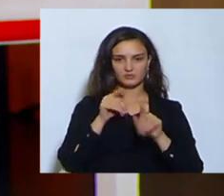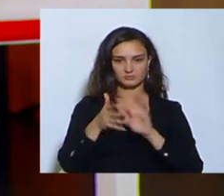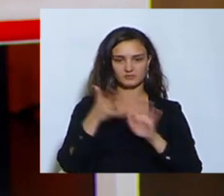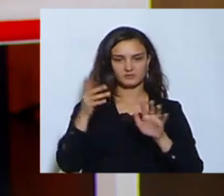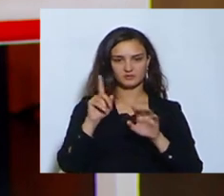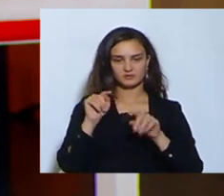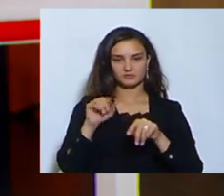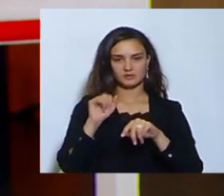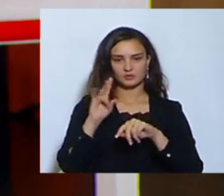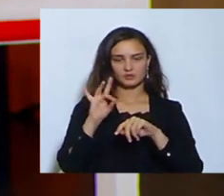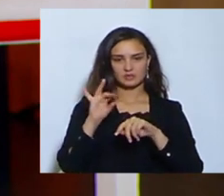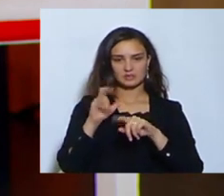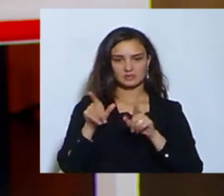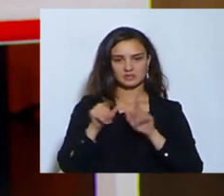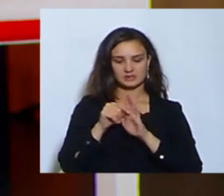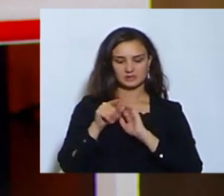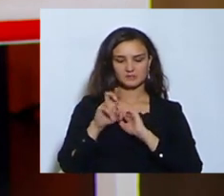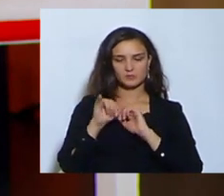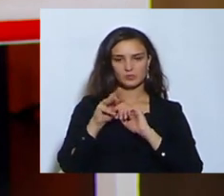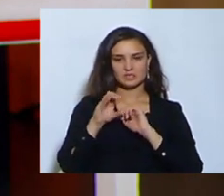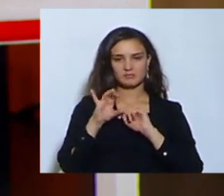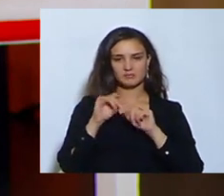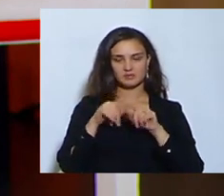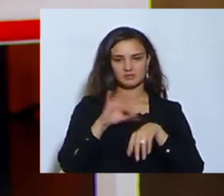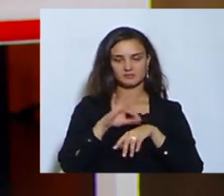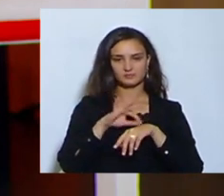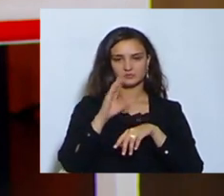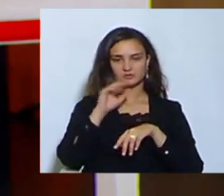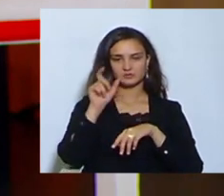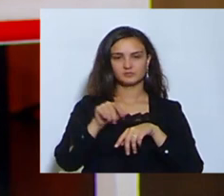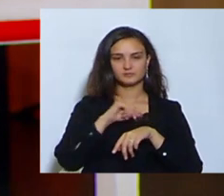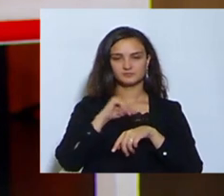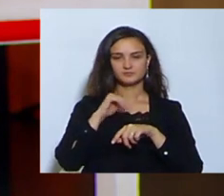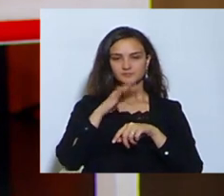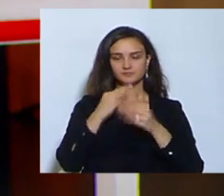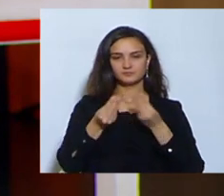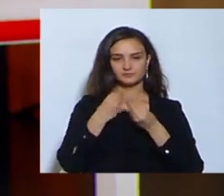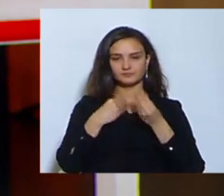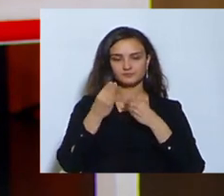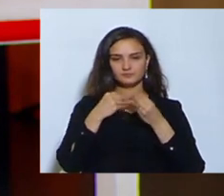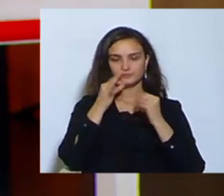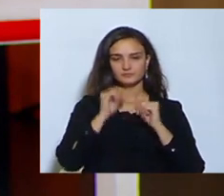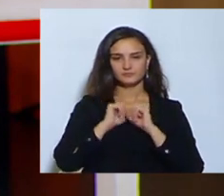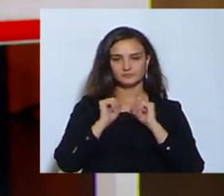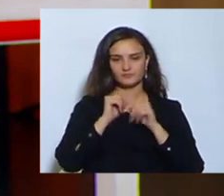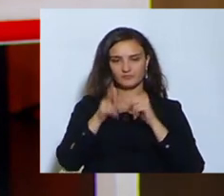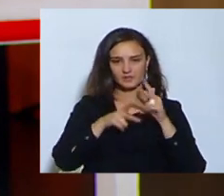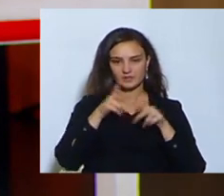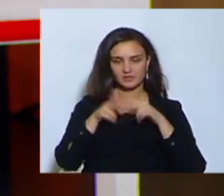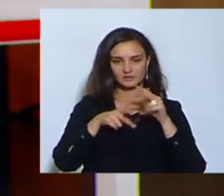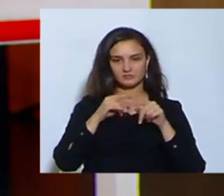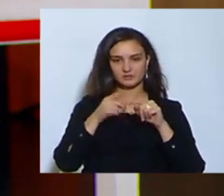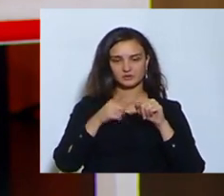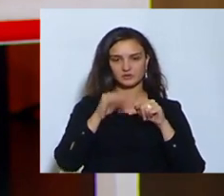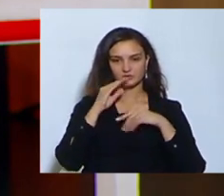რომ ანორექსიასთან ერთად მან ბულიმიაც ახსენა, როდესაც ადამიანი ბევრს მიირთმევს, მერე ცდილობს ღებინება გამოიწვიოს და